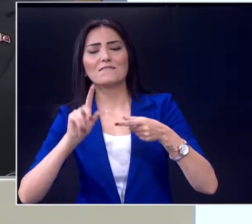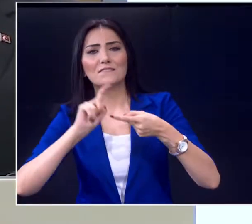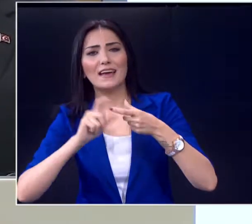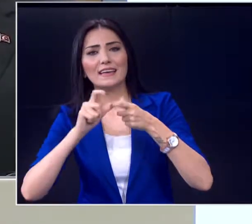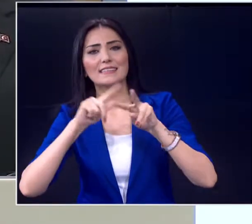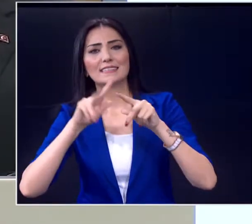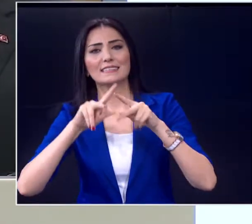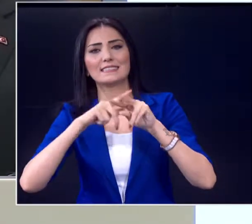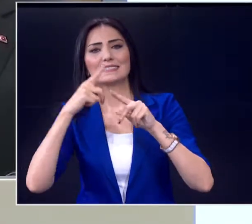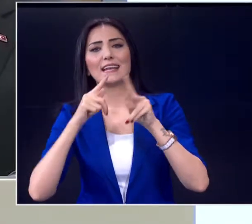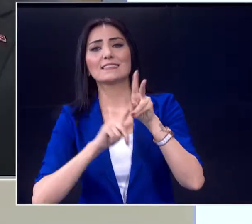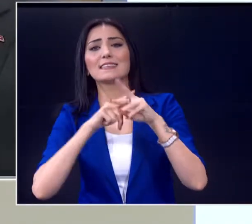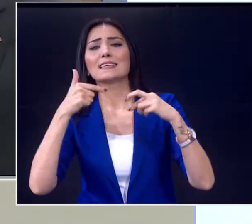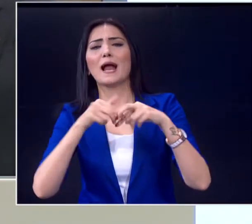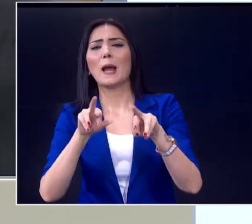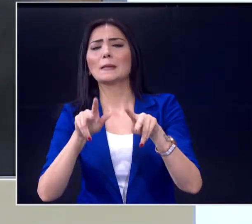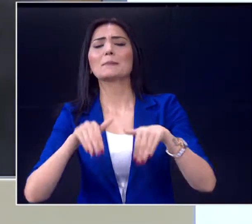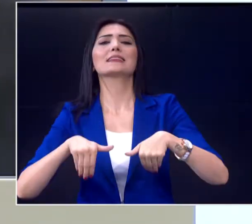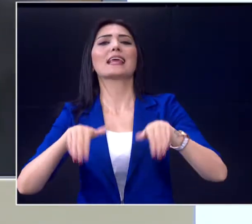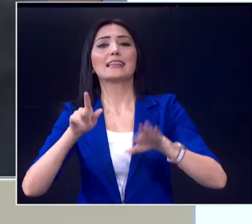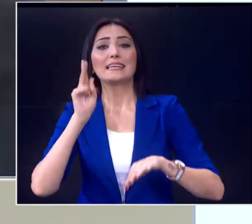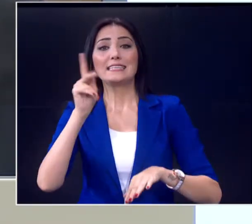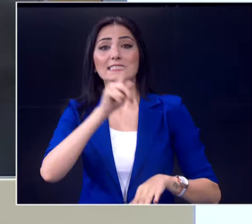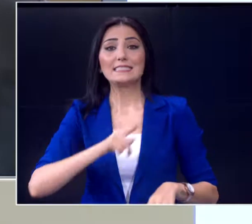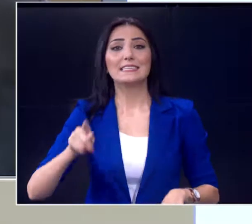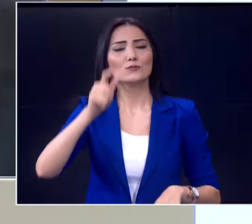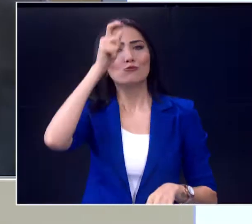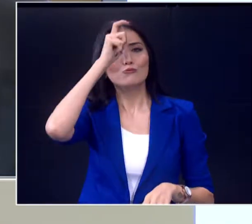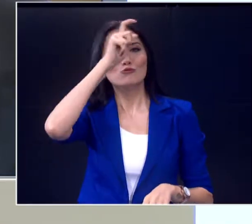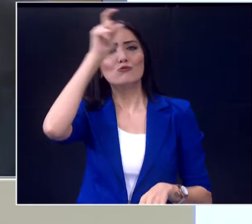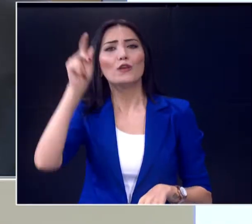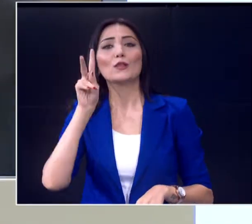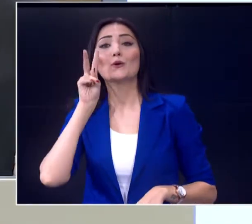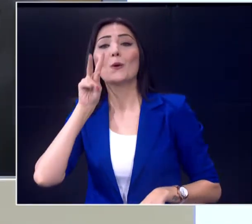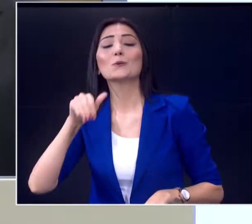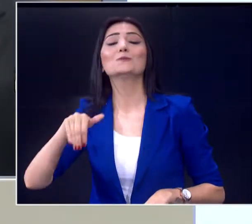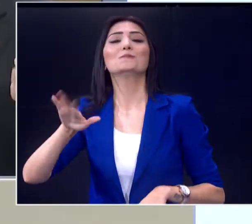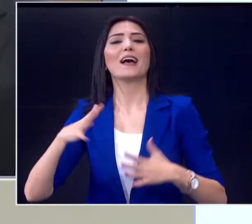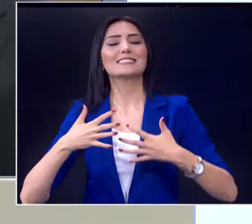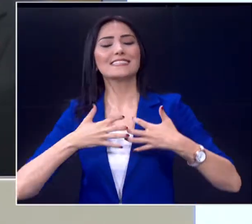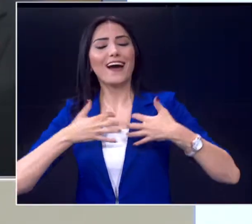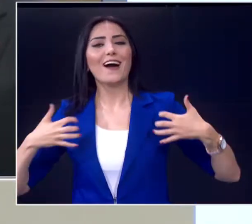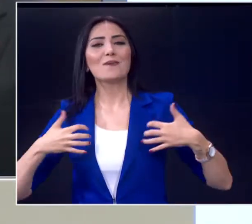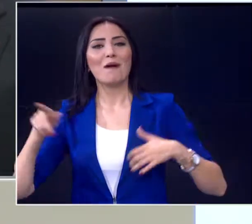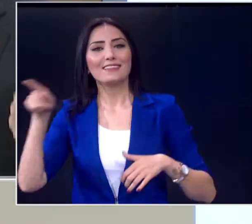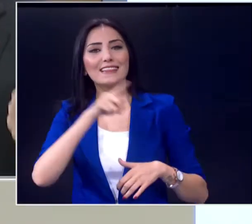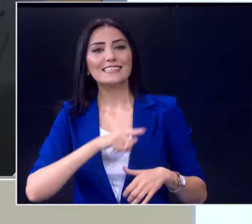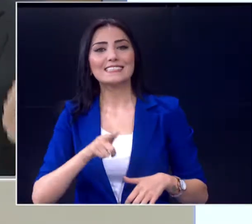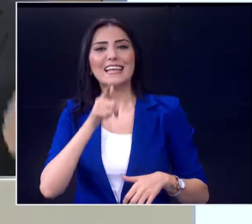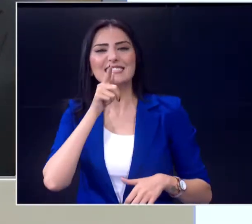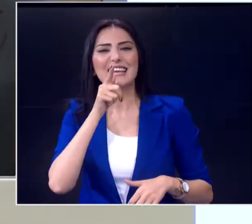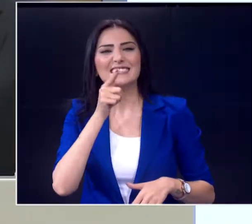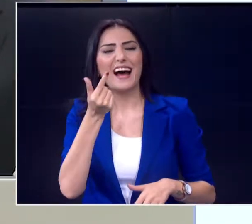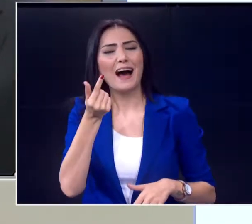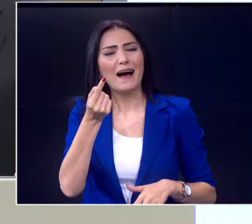değildir. Siz Türkiye'nin görünmez kahramanlarısınız. Sesi